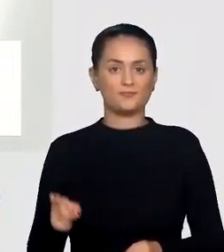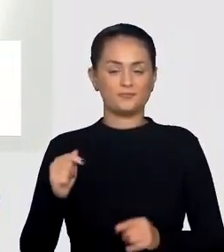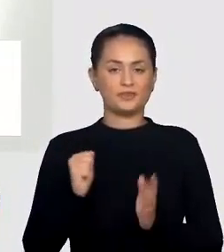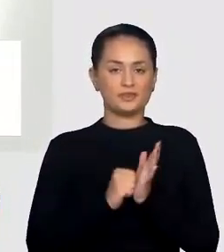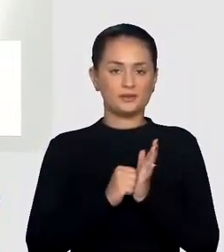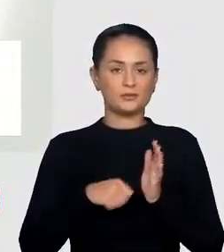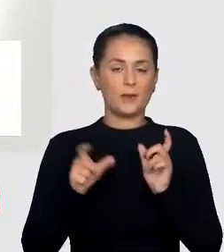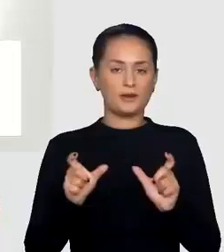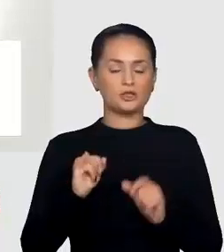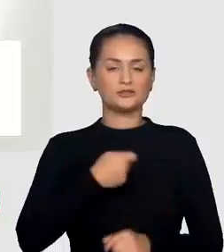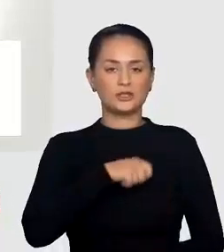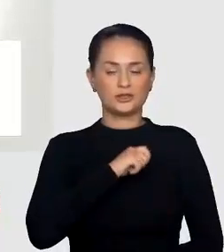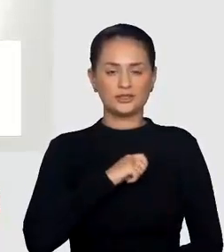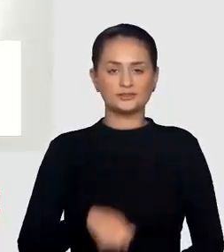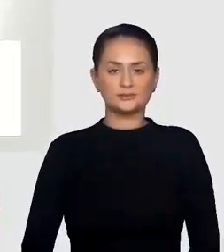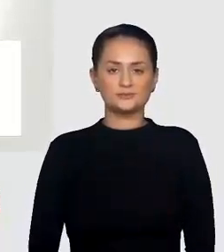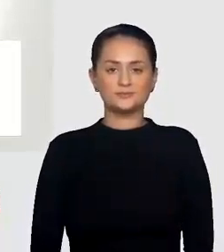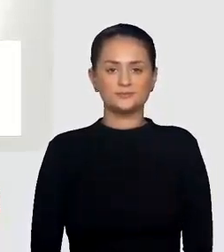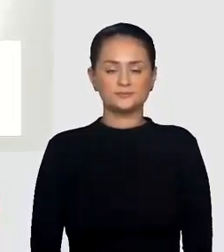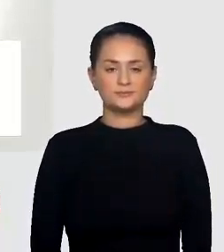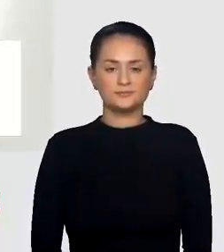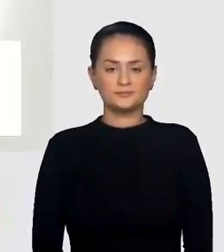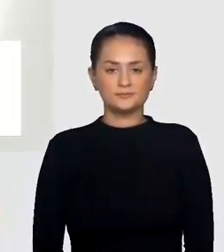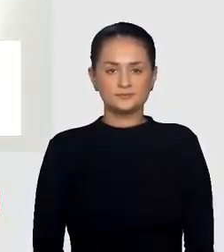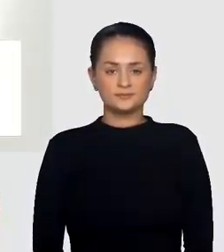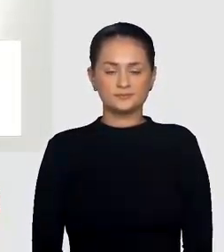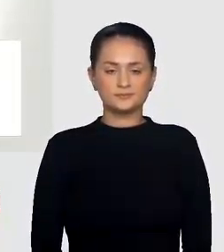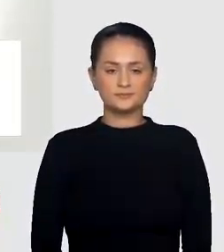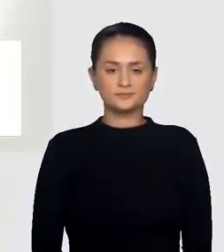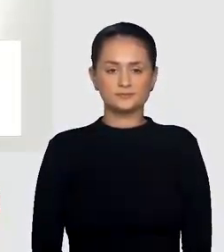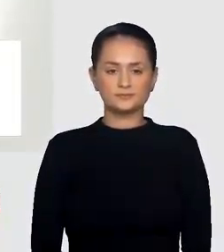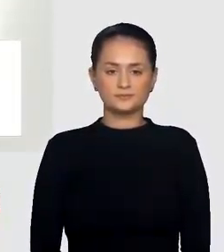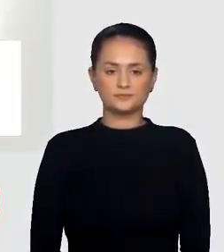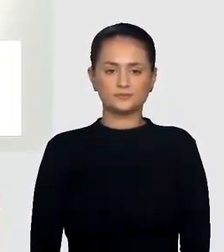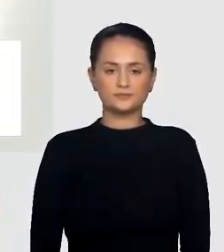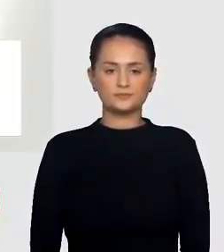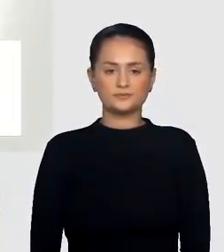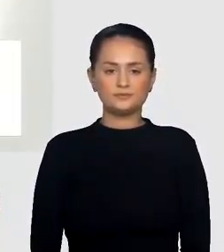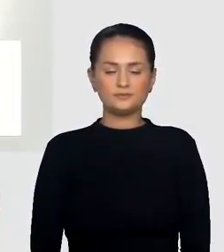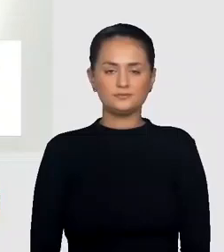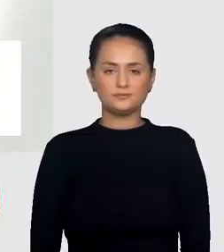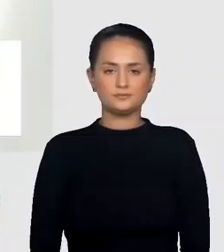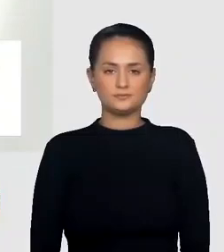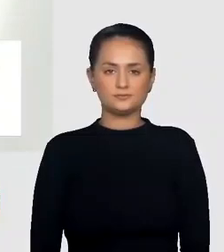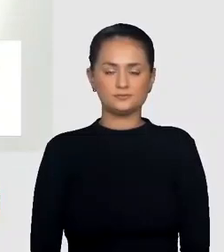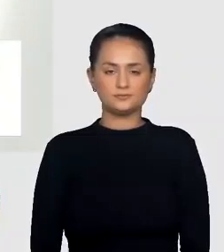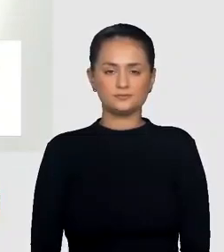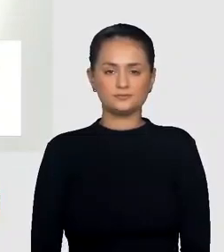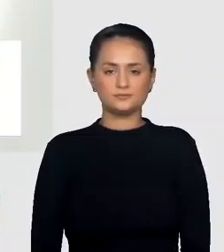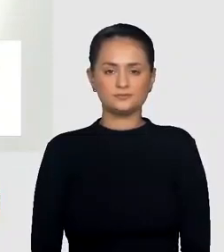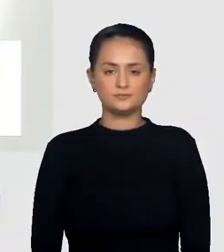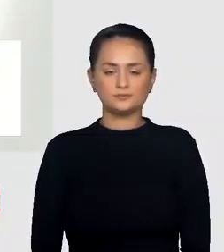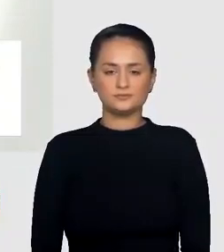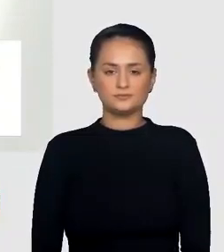Soare de la Monitorul Apărării și Securității. Bună, Andreea, care sunt ultimele informații? Bună dimineața! Într-adevăr, se